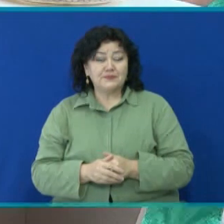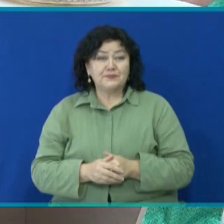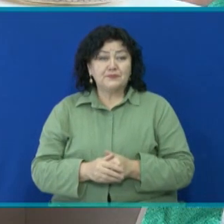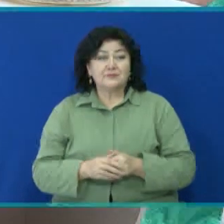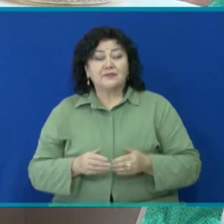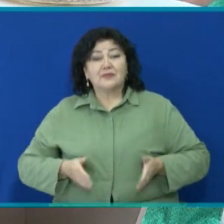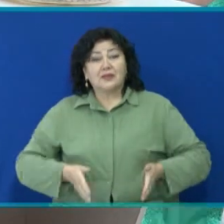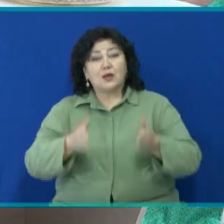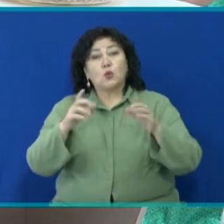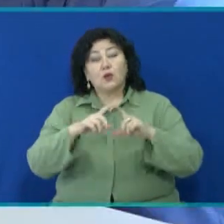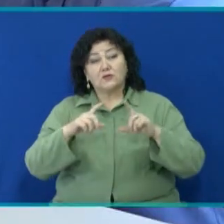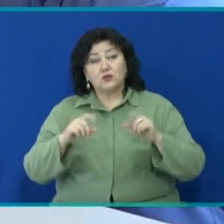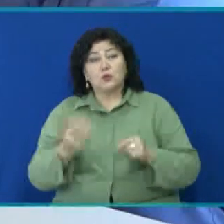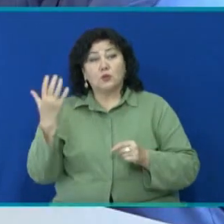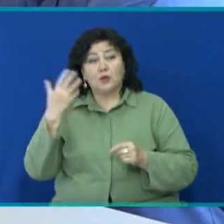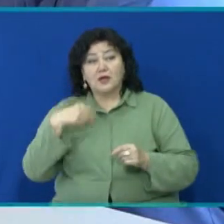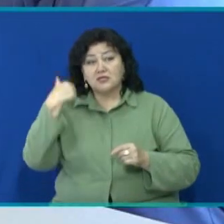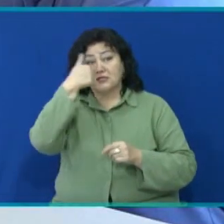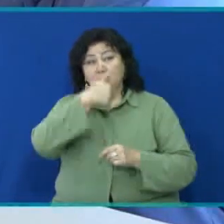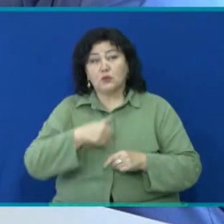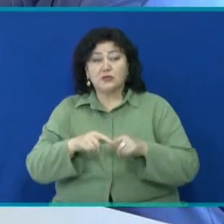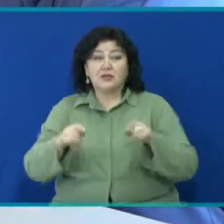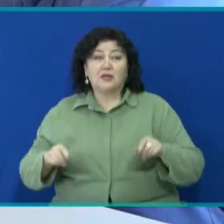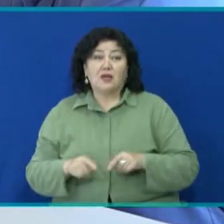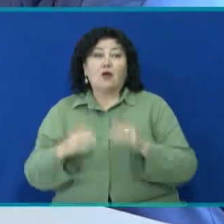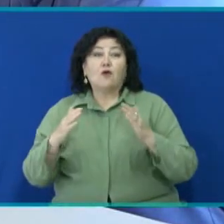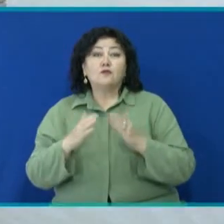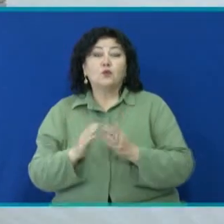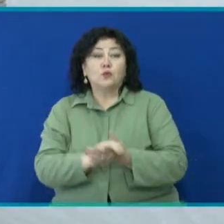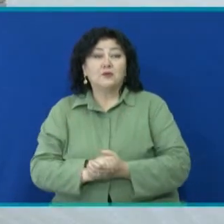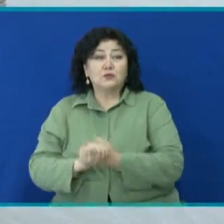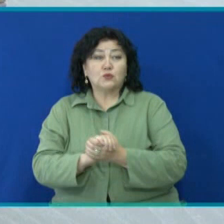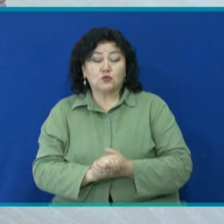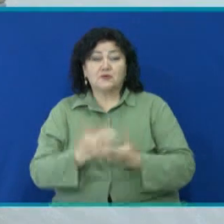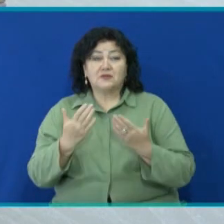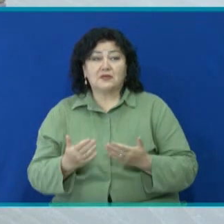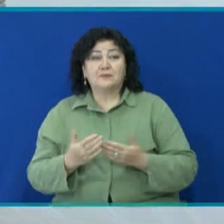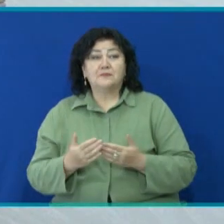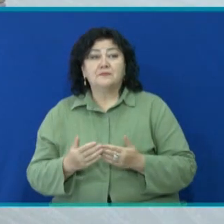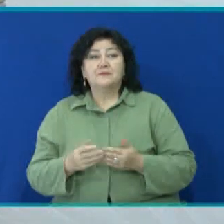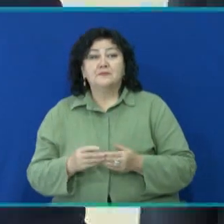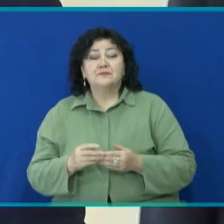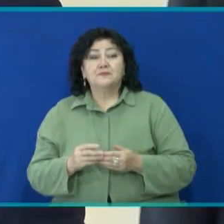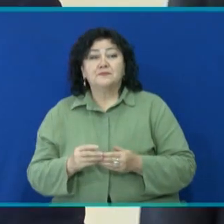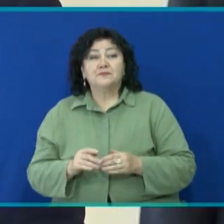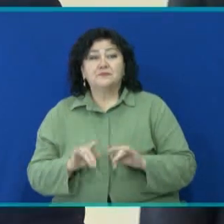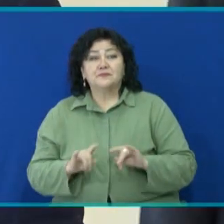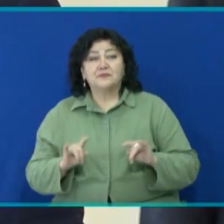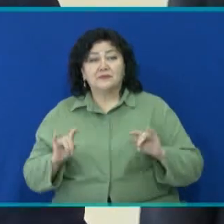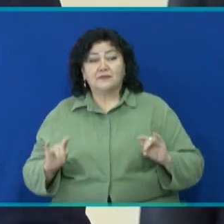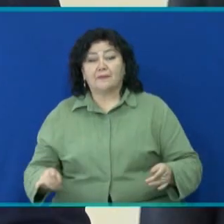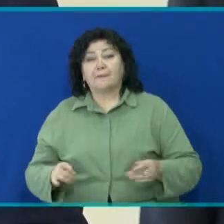Мектепке жол акциясы елімізде жыл сайын ұйымдастырылады. Облыстық достық үйі де шет қалмады. Акция аясында оқушылар мен балабақша